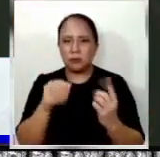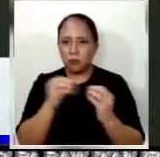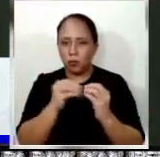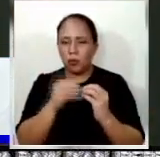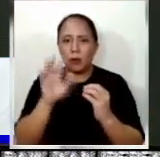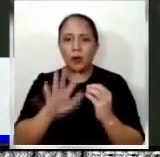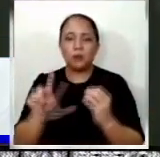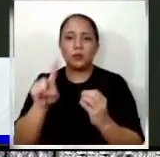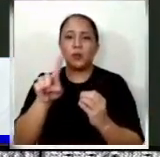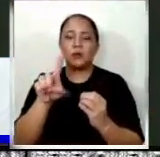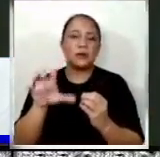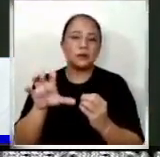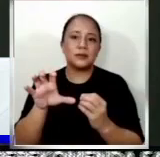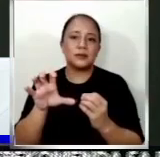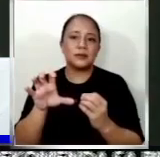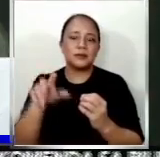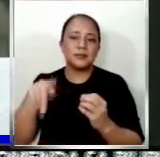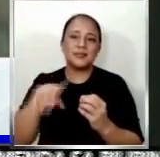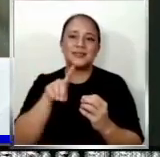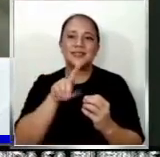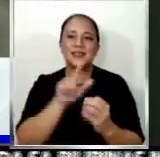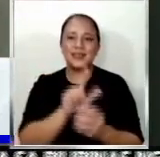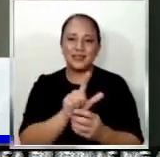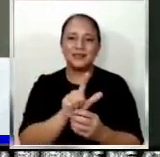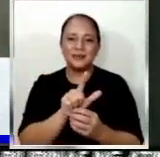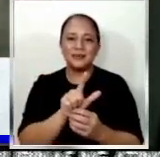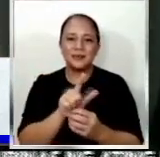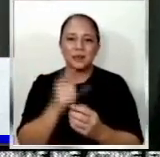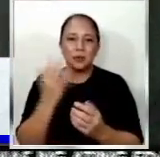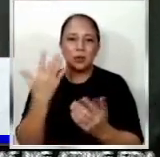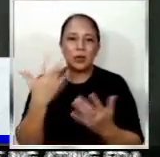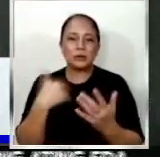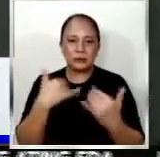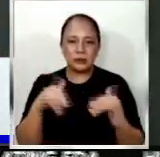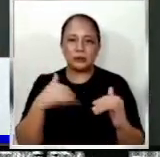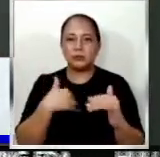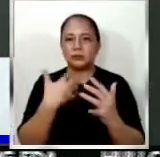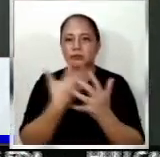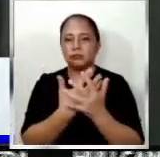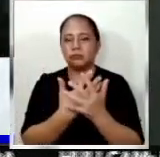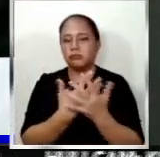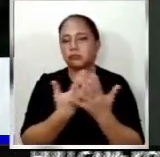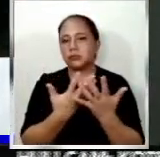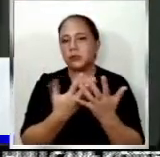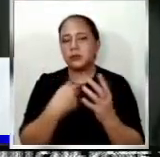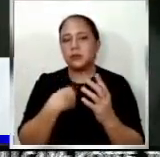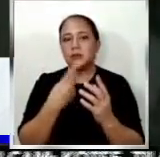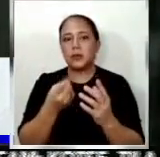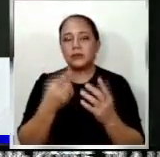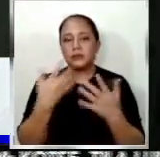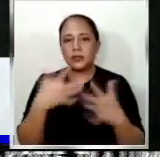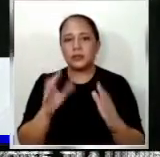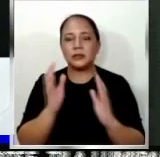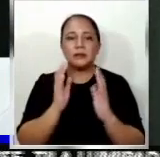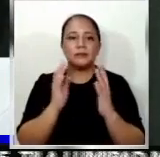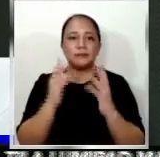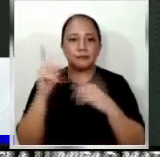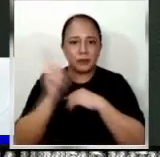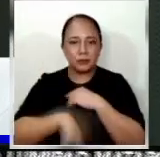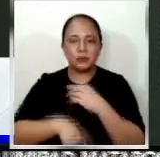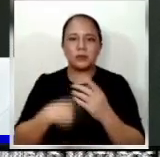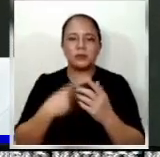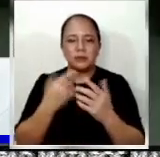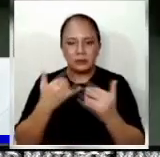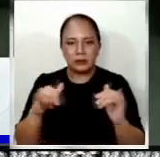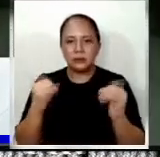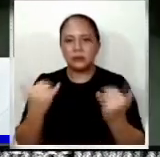persons deprived of liberty o PDL na nasa kustodiya ng Bureau of Corrections na tapos nang maisilbi ang sentensya pero hanggang ngayon ay hindi pa